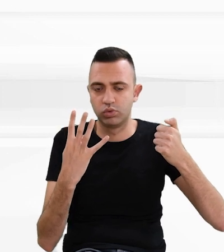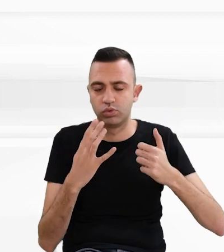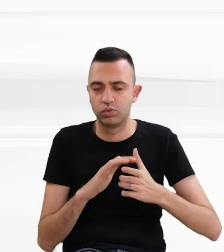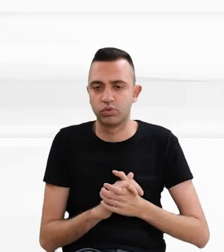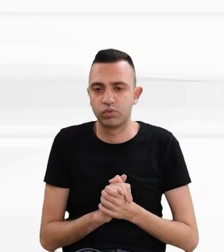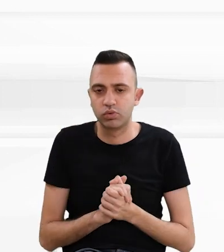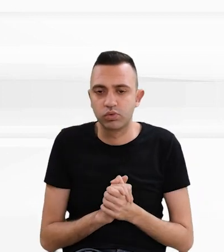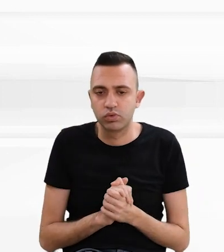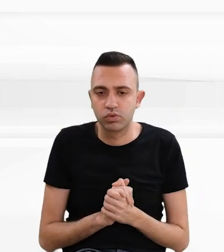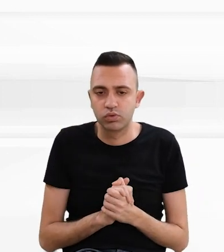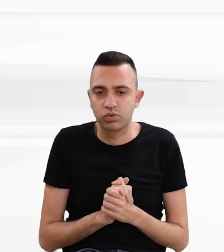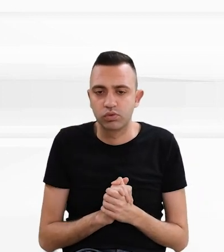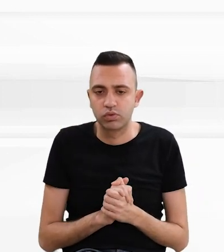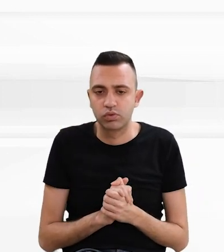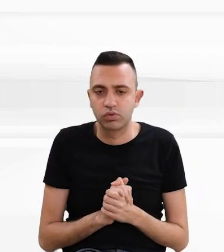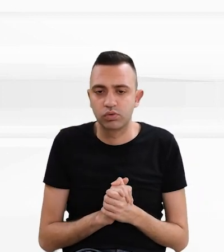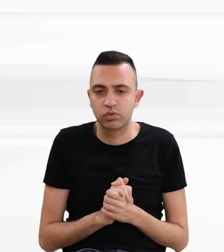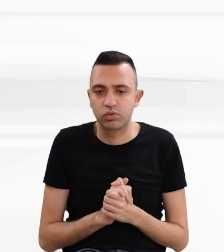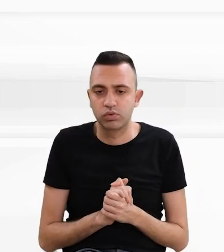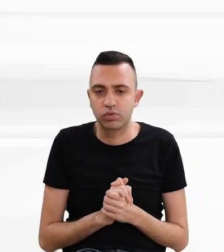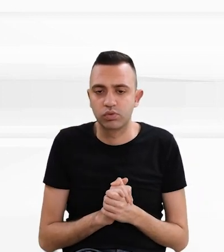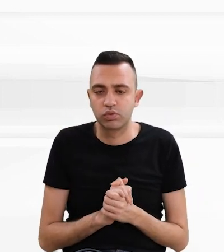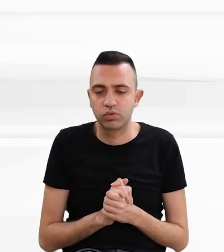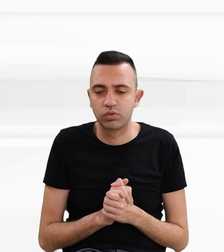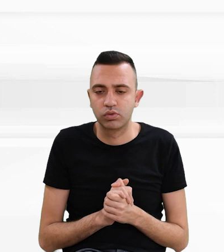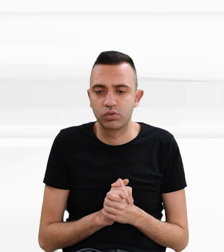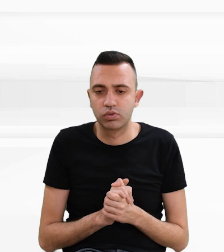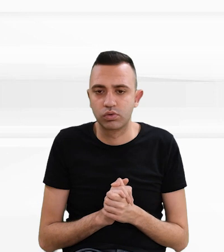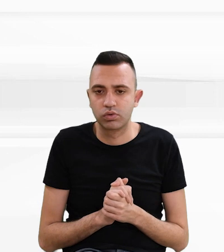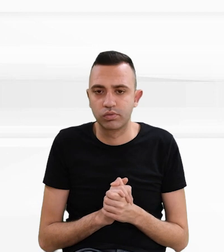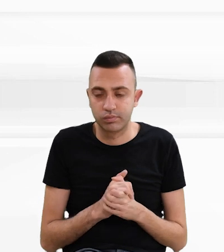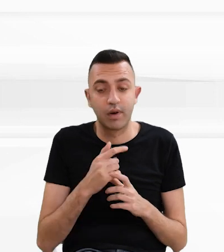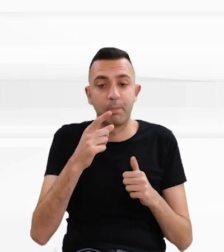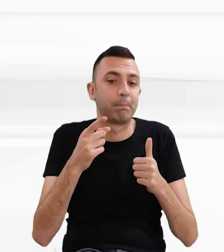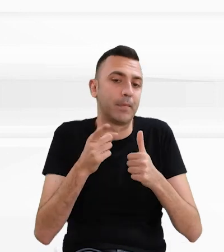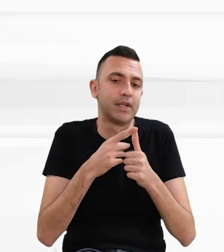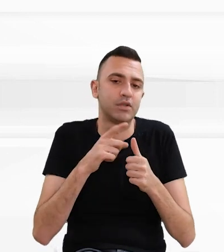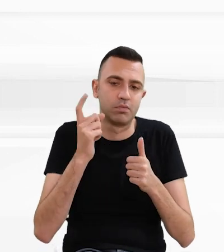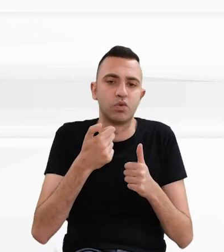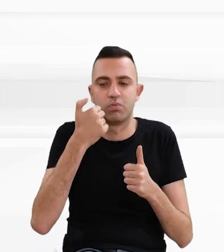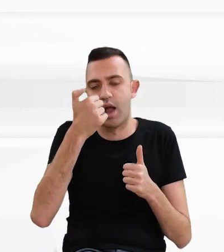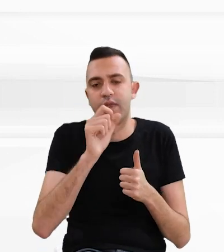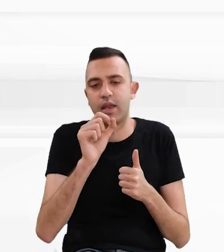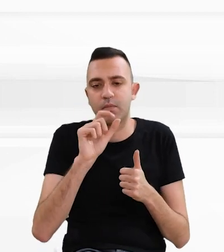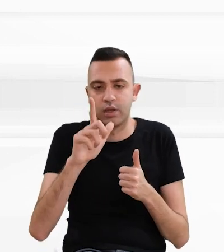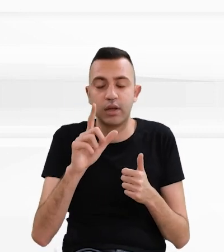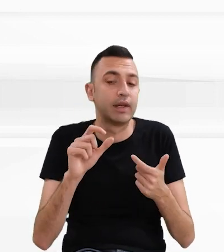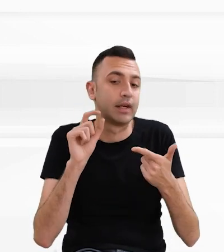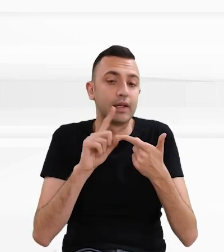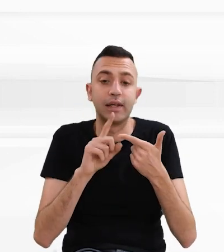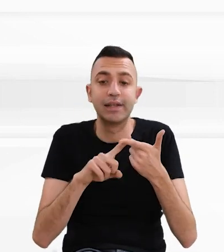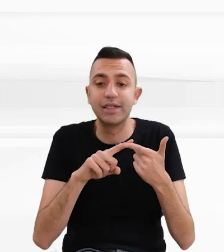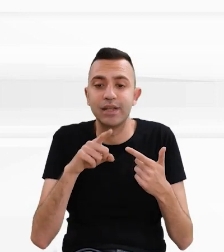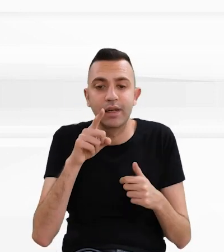64 buradaki yansıması olarak yazılabilir Demek ki birinci rakamı buldum Birincide alt yazması lazım devam